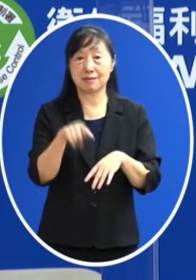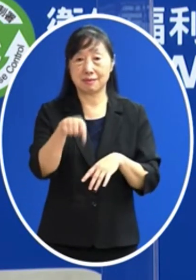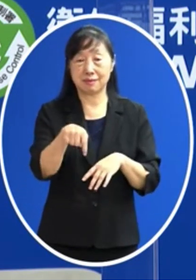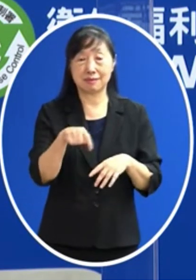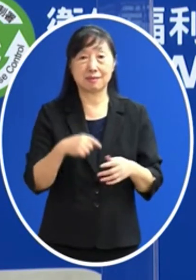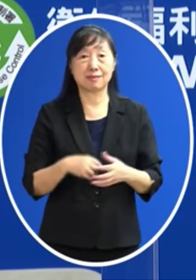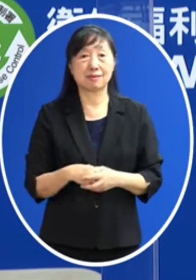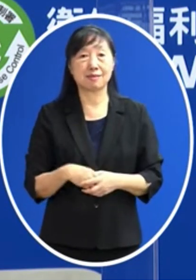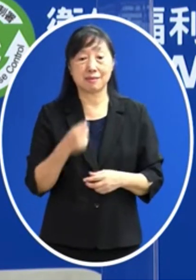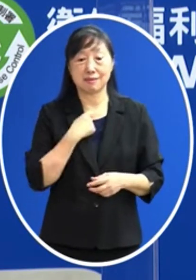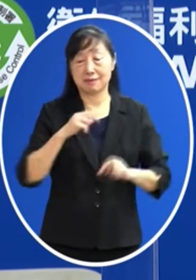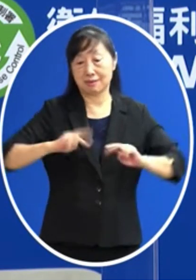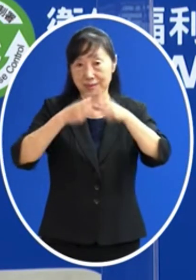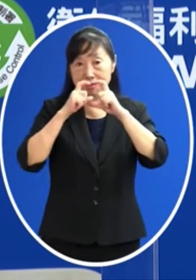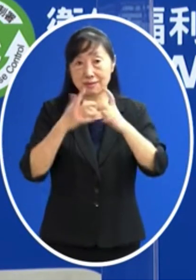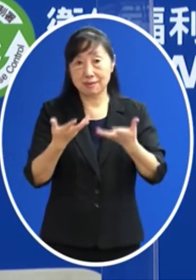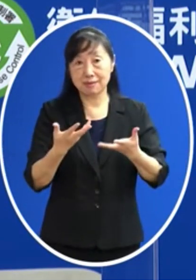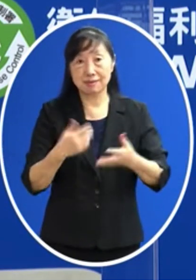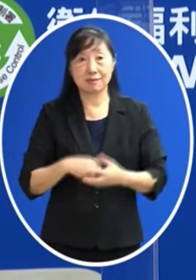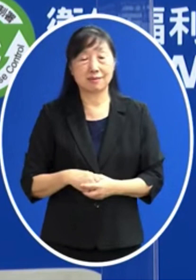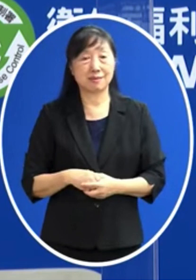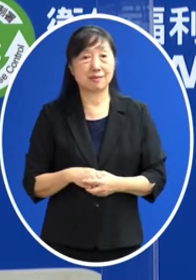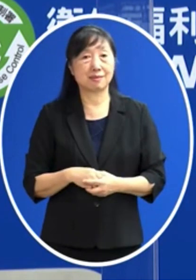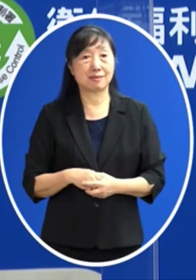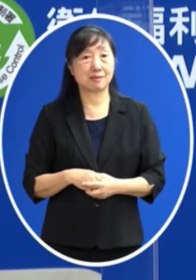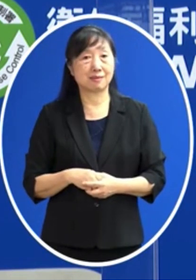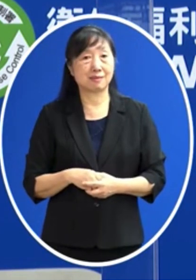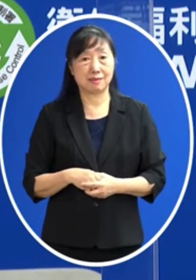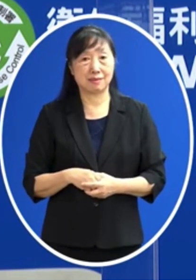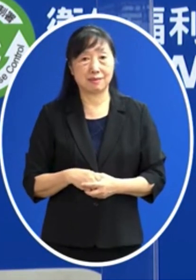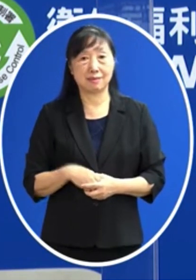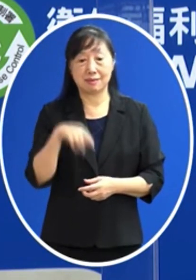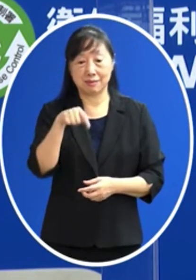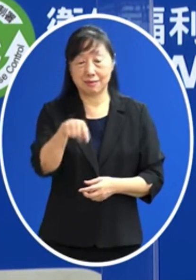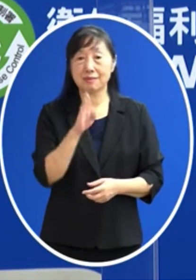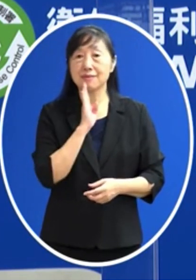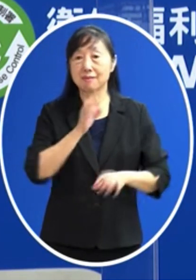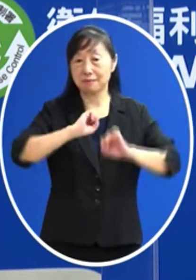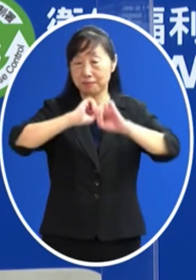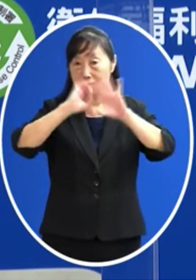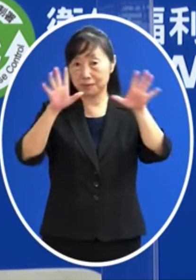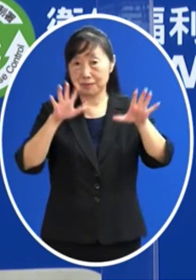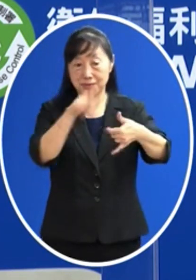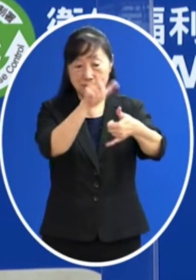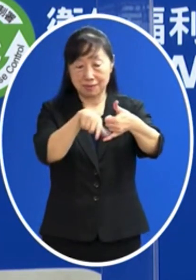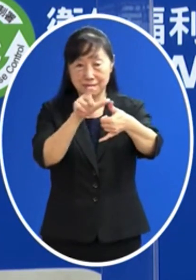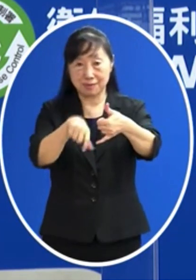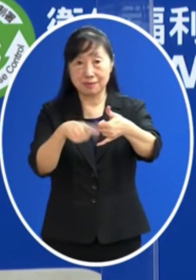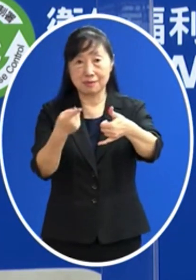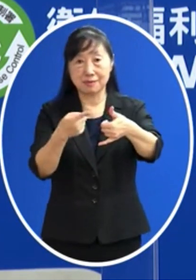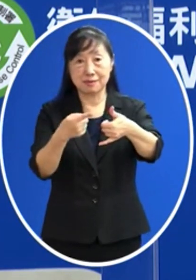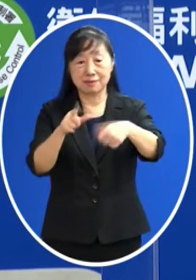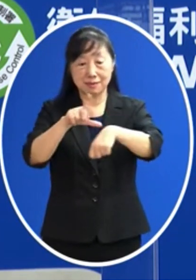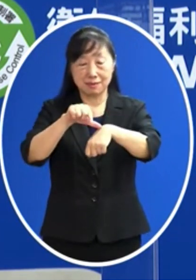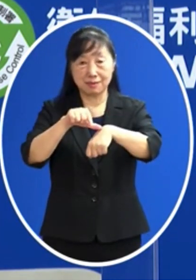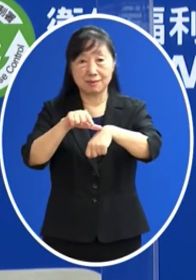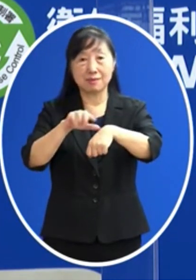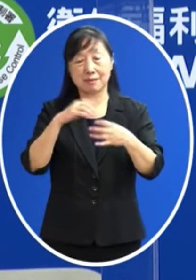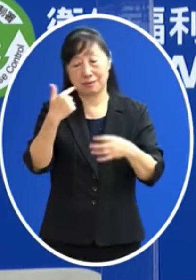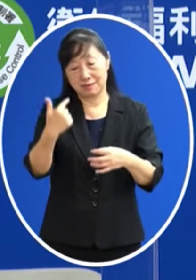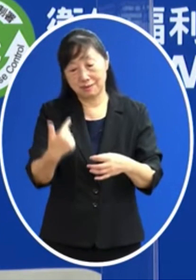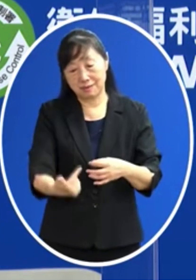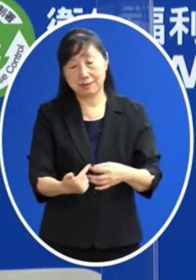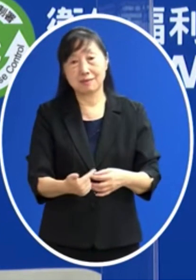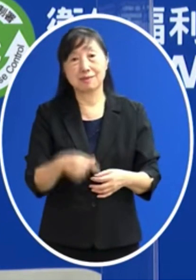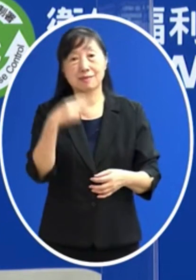来校正回归，当然是在整个发布的相关的个案它的速度变慢了，